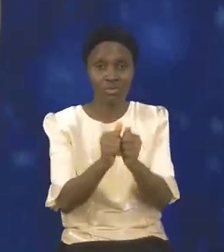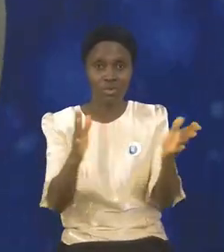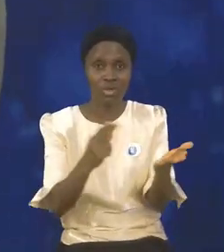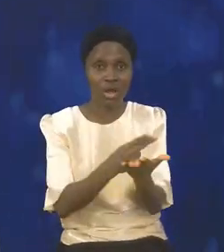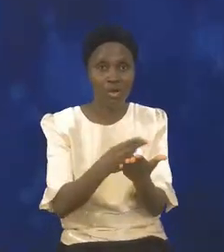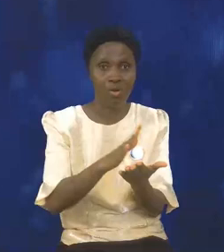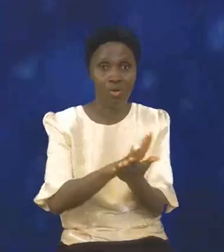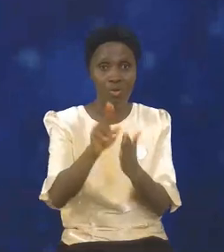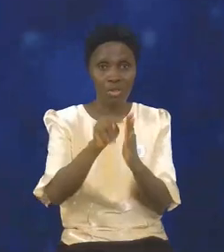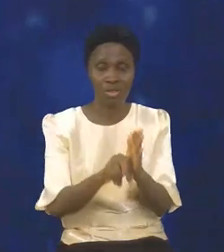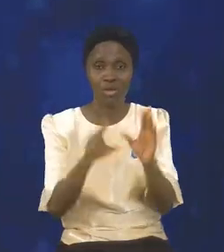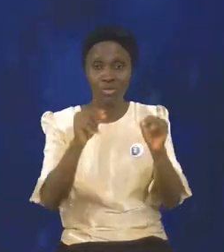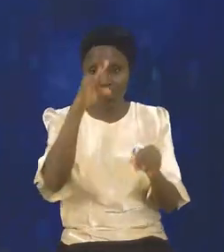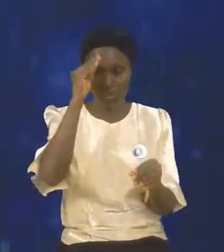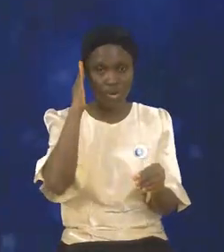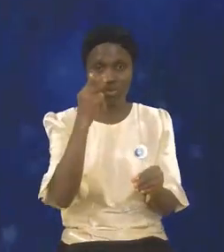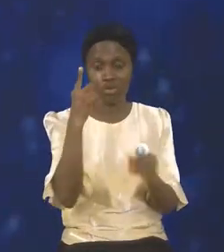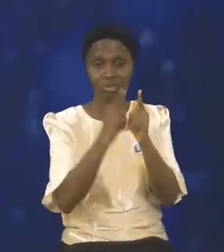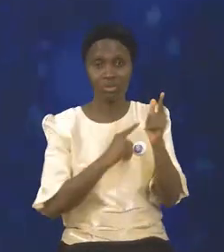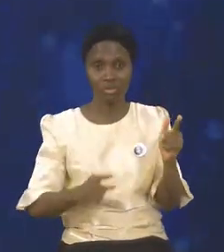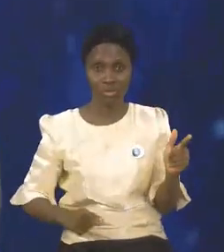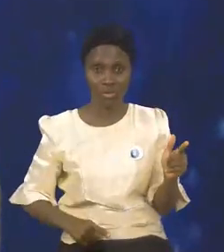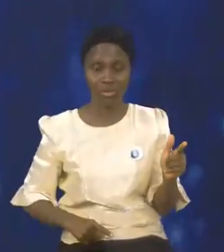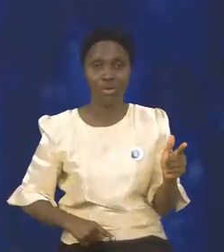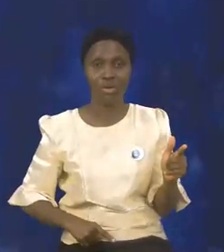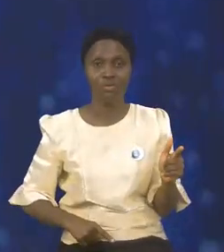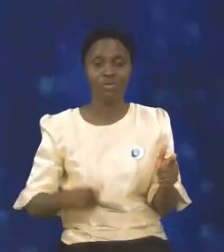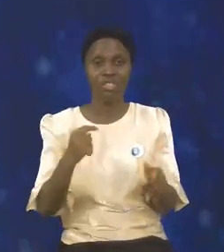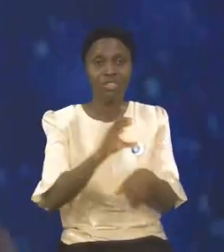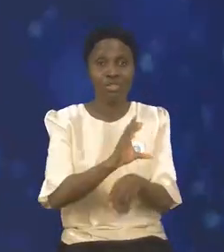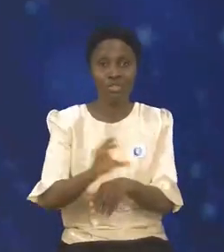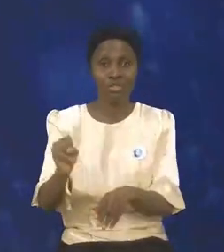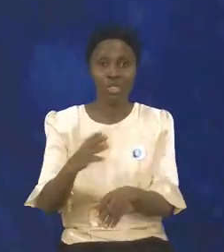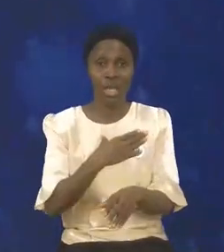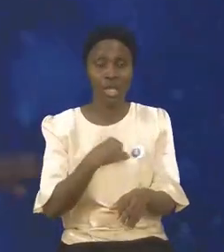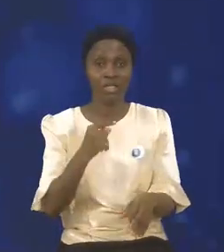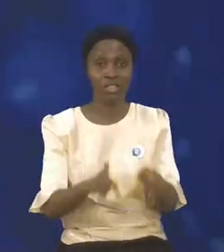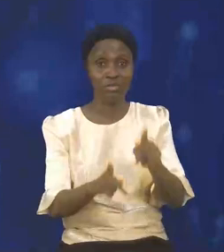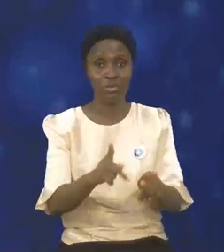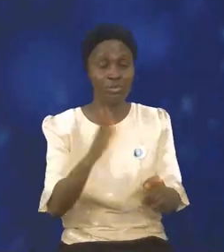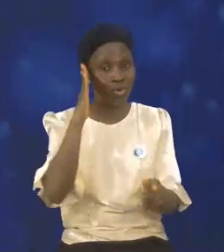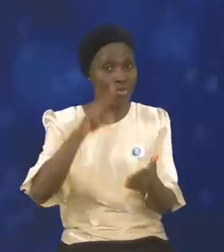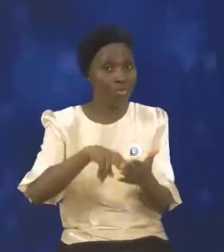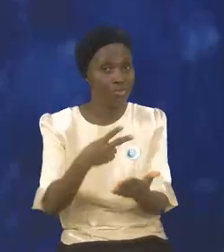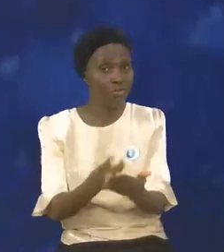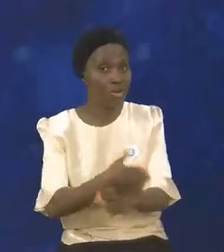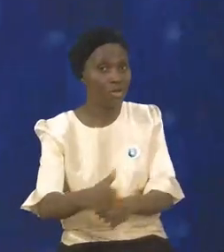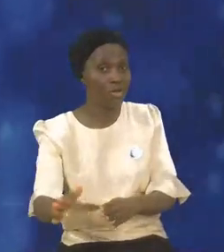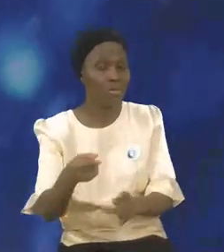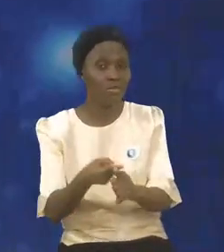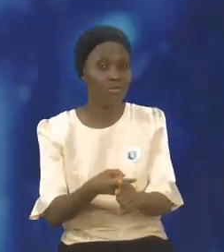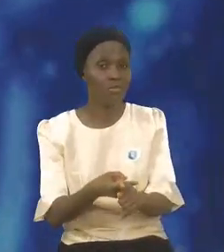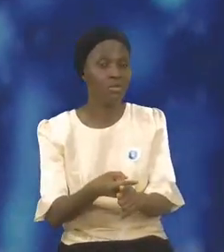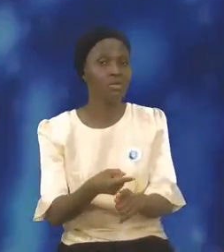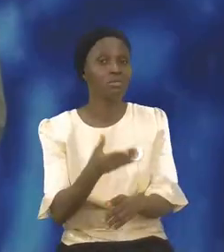salut et de la sanctification sont là que personne ne verra le Seigneur. La puissance du baptême du Saint-Esprit qui vient sur